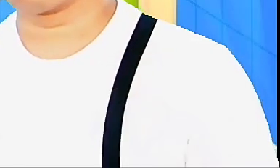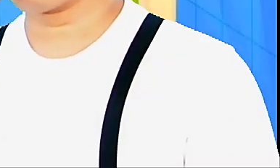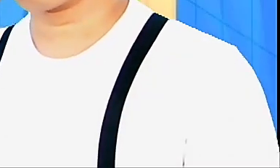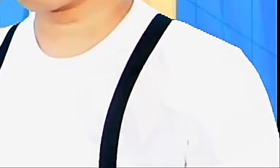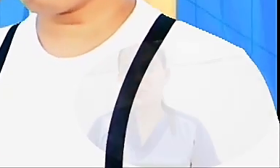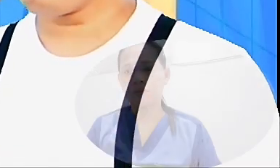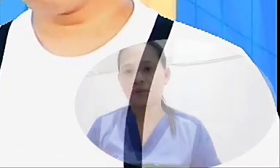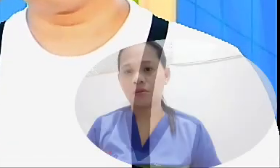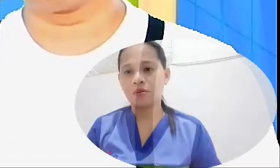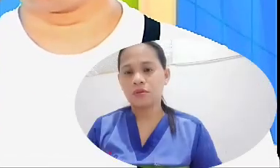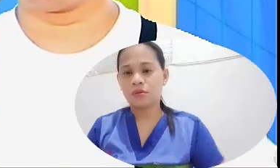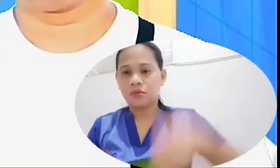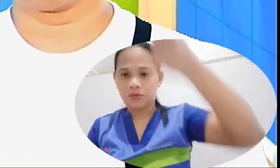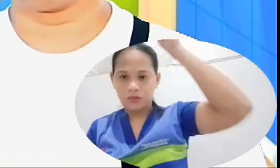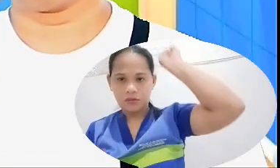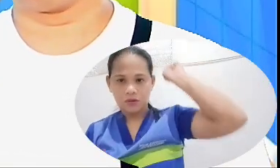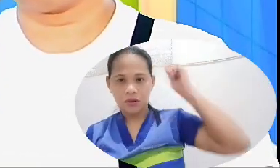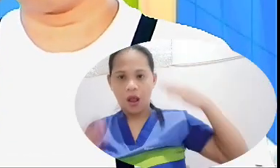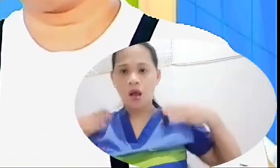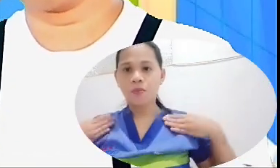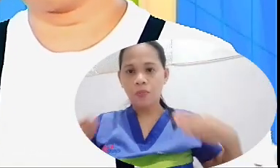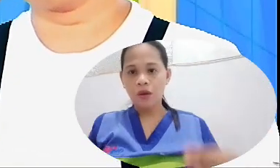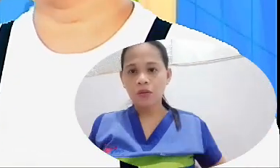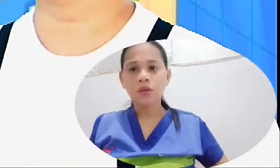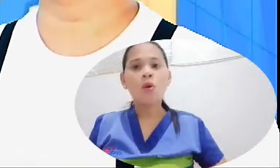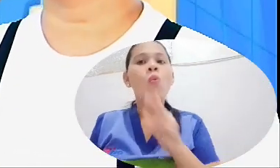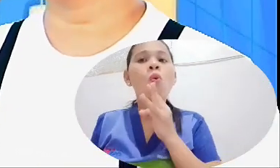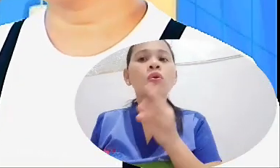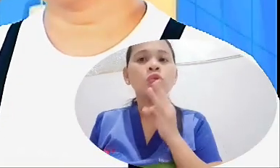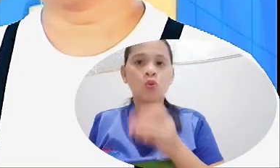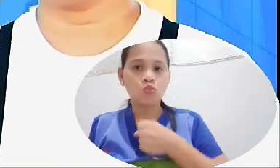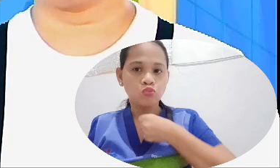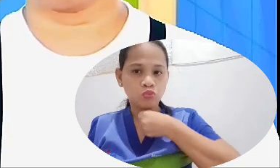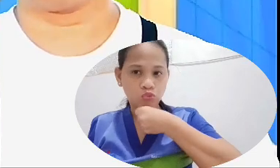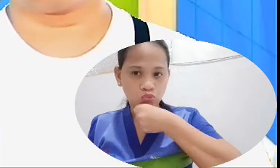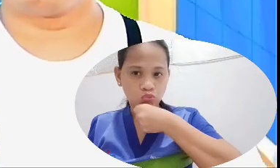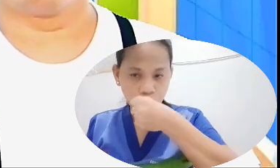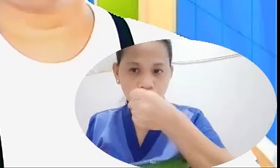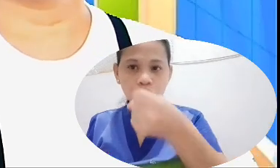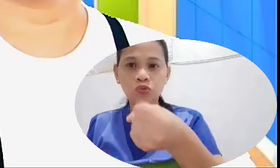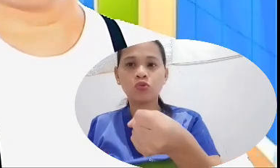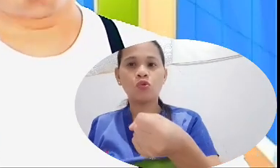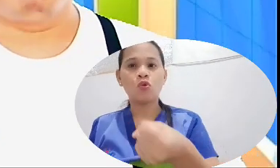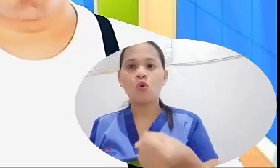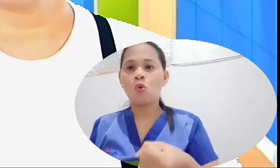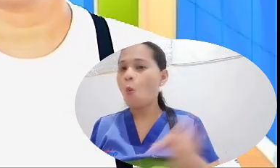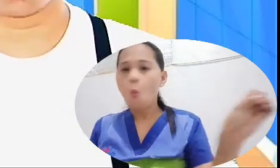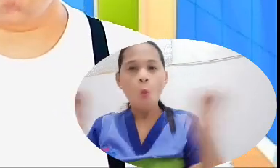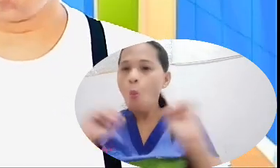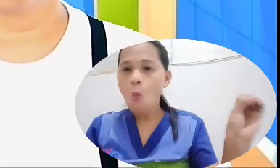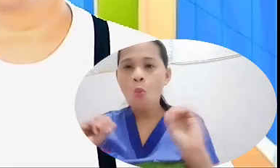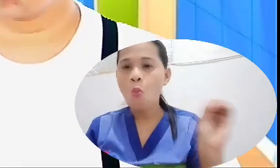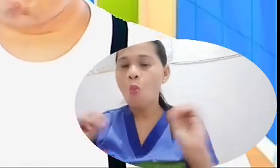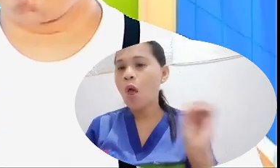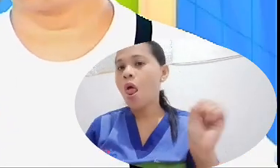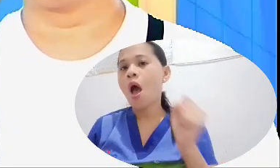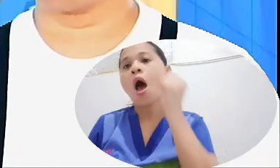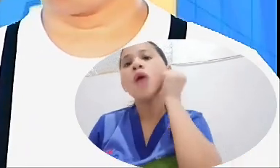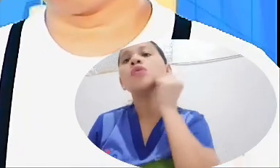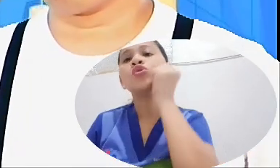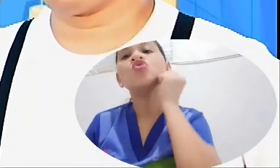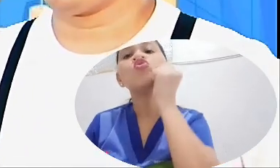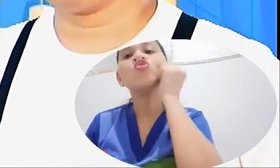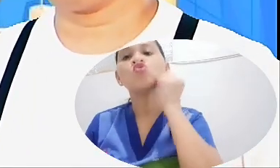banlawan mo ng mabuti ang katawan mo. Siguraduhin mong walang maiiwan na bakas